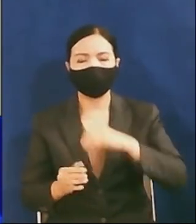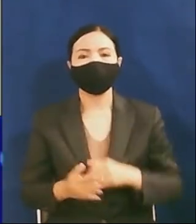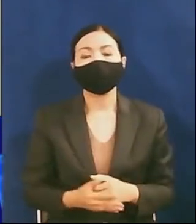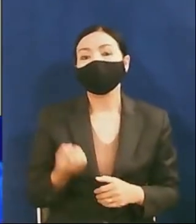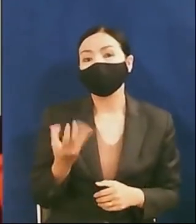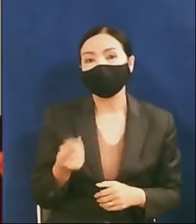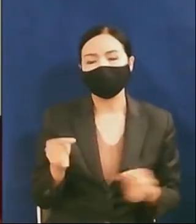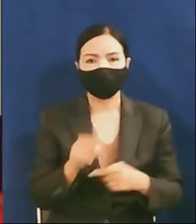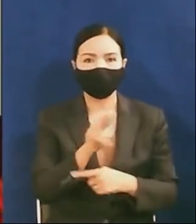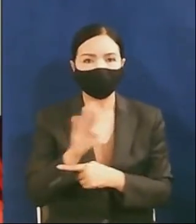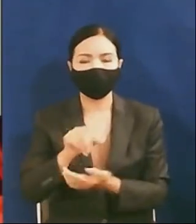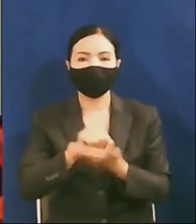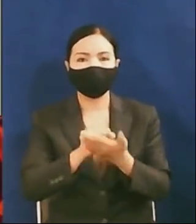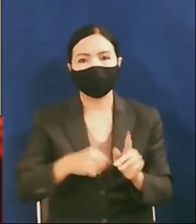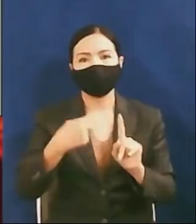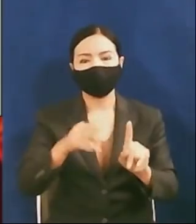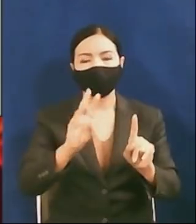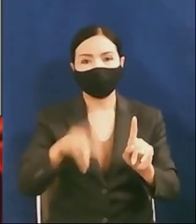ใหญ่ก็เป็นในระบบบริการ